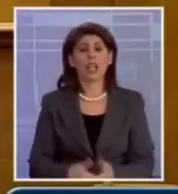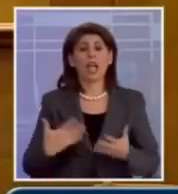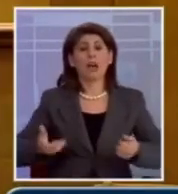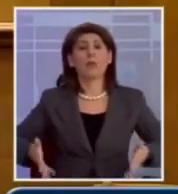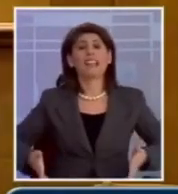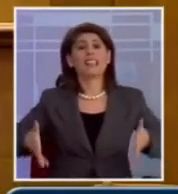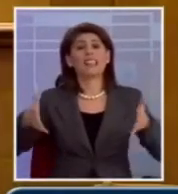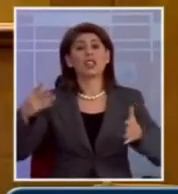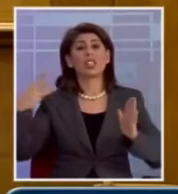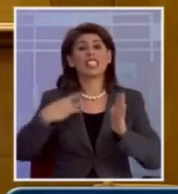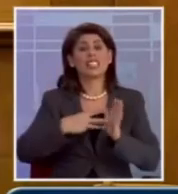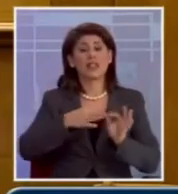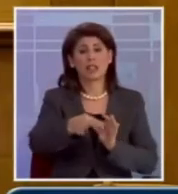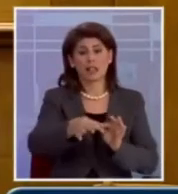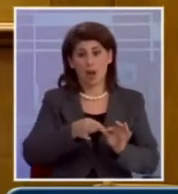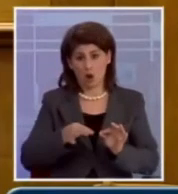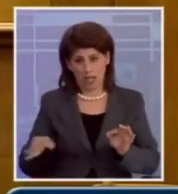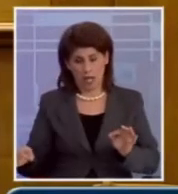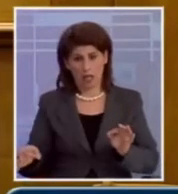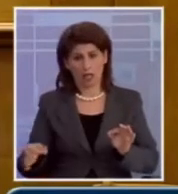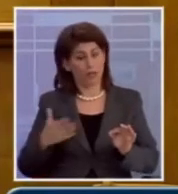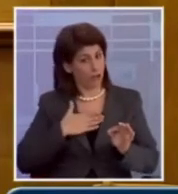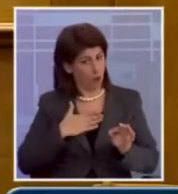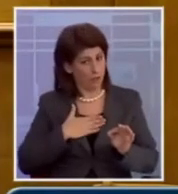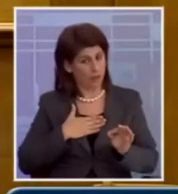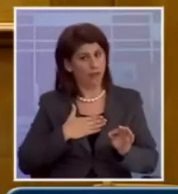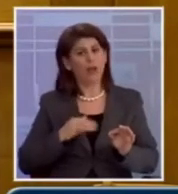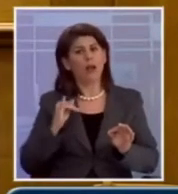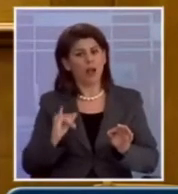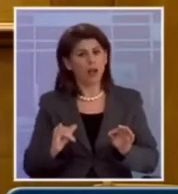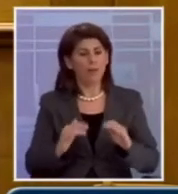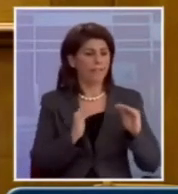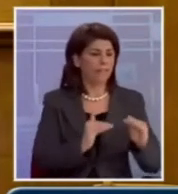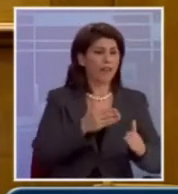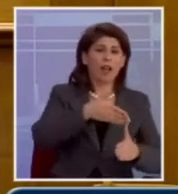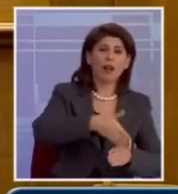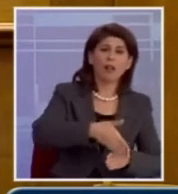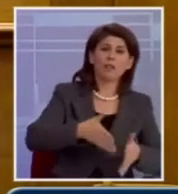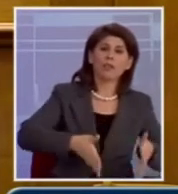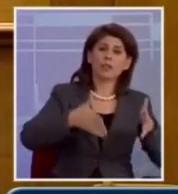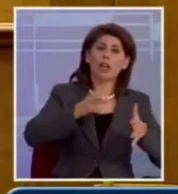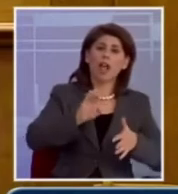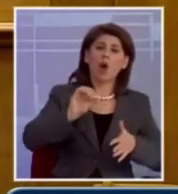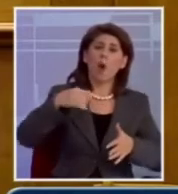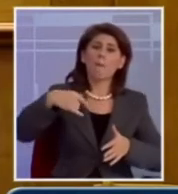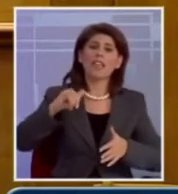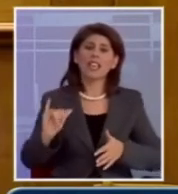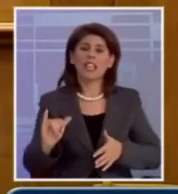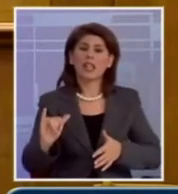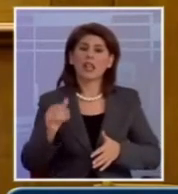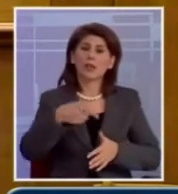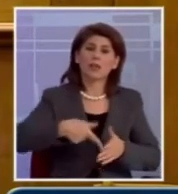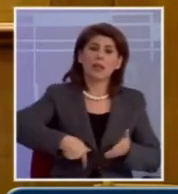κτίριο 3.000 τετραγωνικών μέτρων και εξακολουθούμε να διατηρούμε ενοικιασμένα κτίρια του ΕΟΠΗ από τα